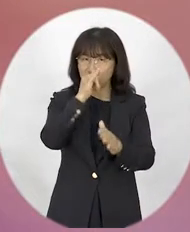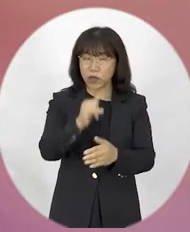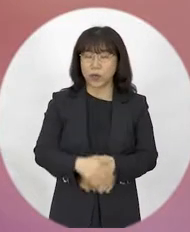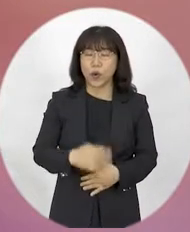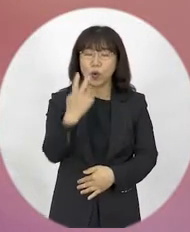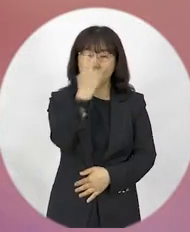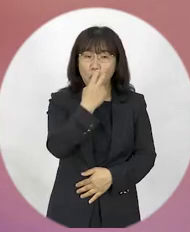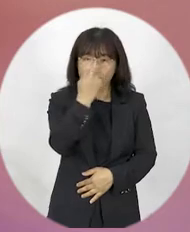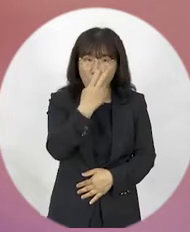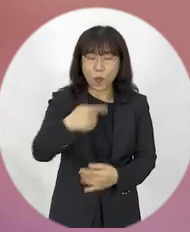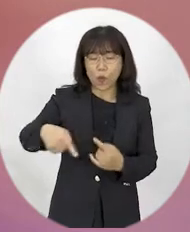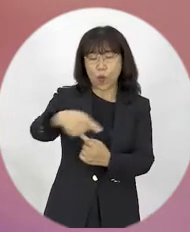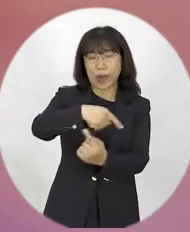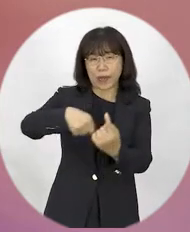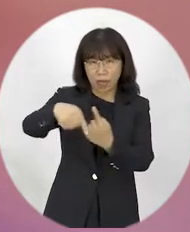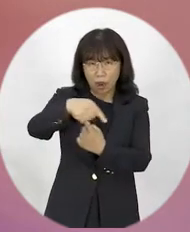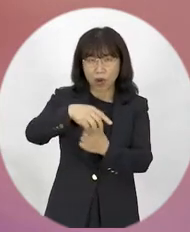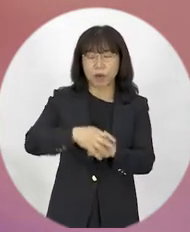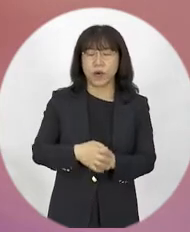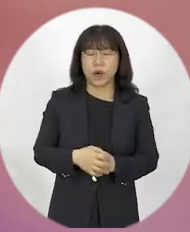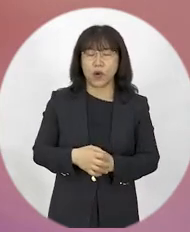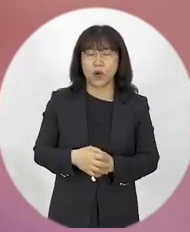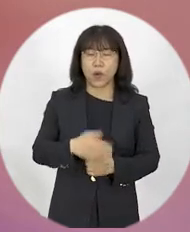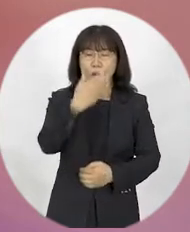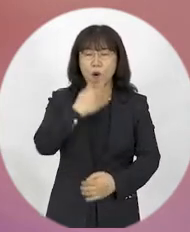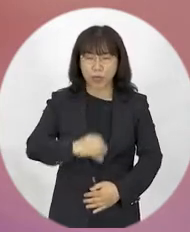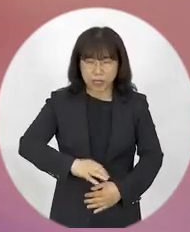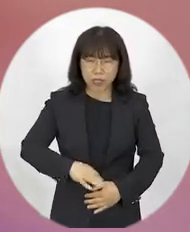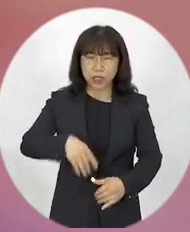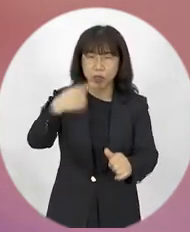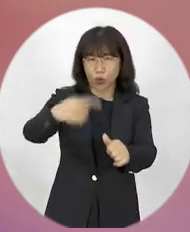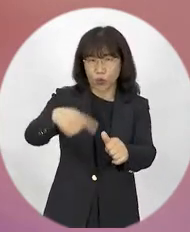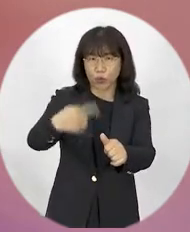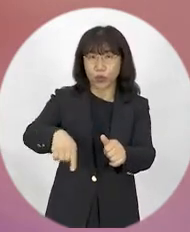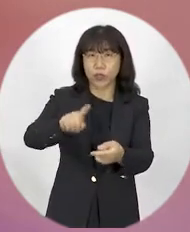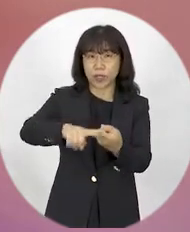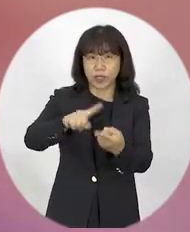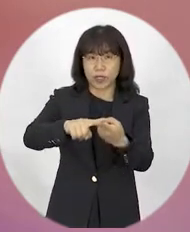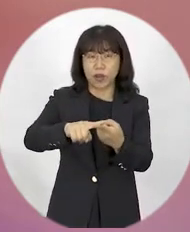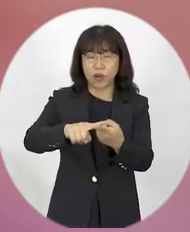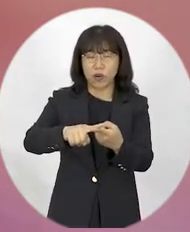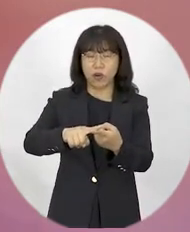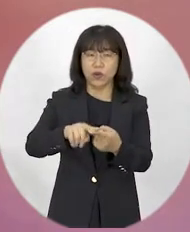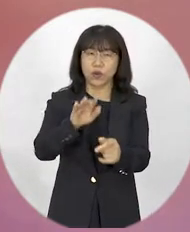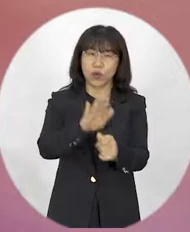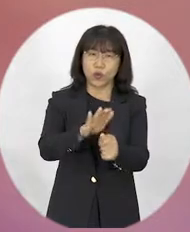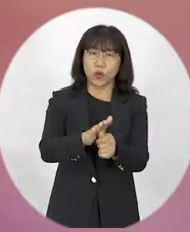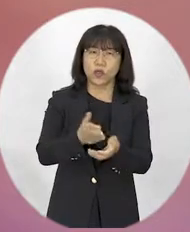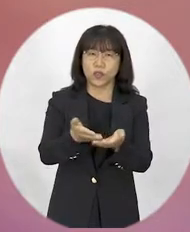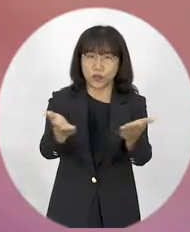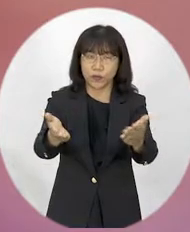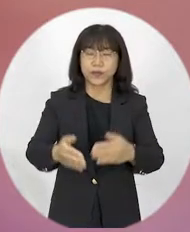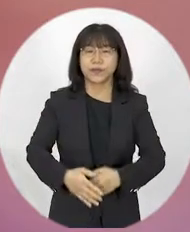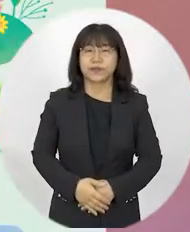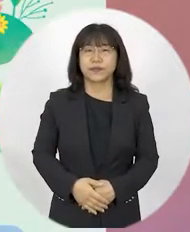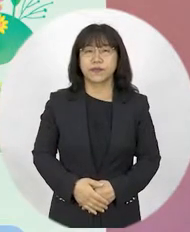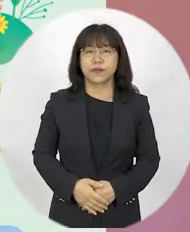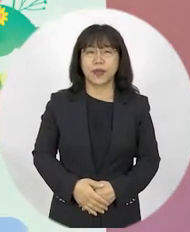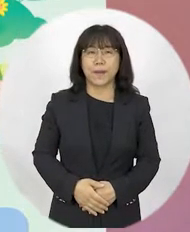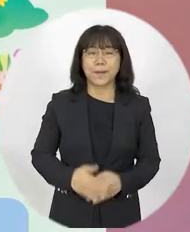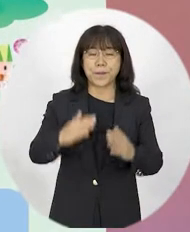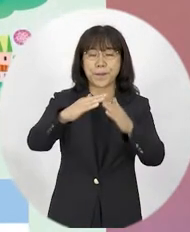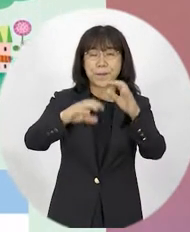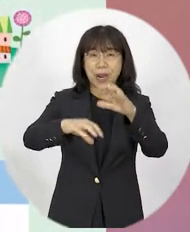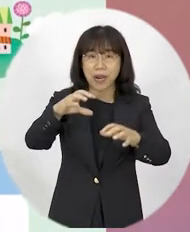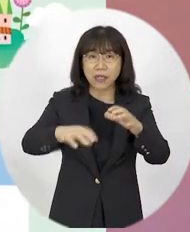올해 공모 에서는 돌봄 환경 복지 교육 등 공익적 가치가 높은 사업을 우선 지원합니다 말 공동체